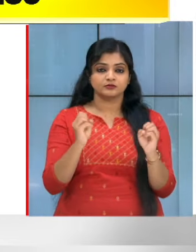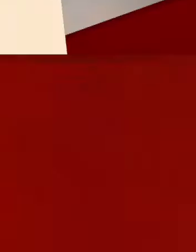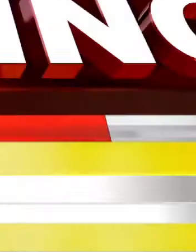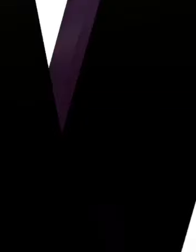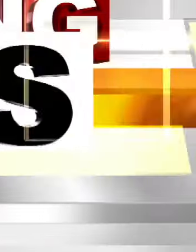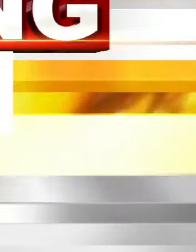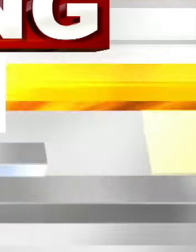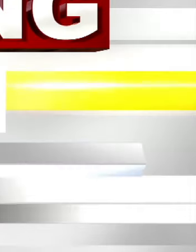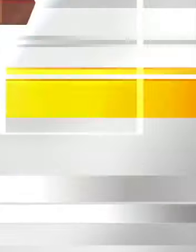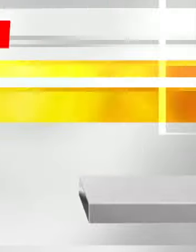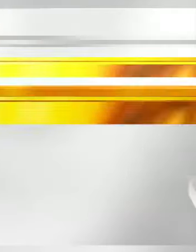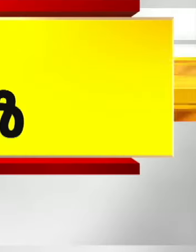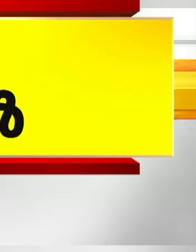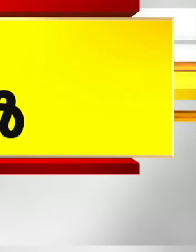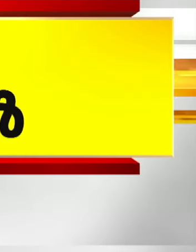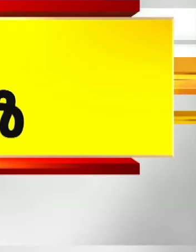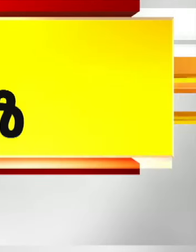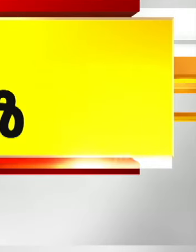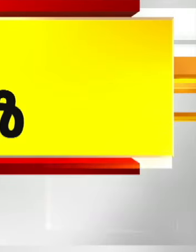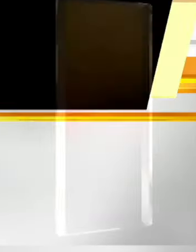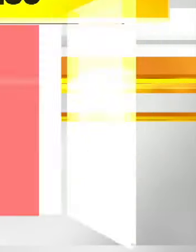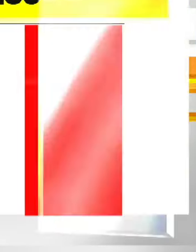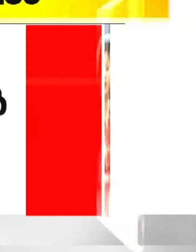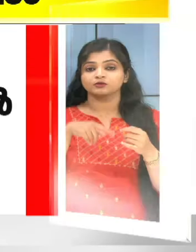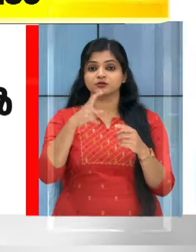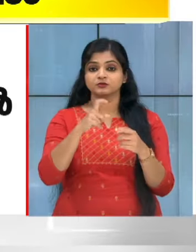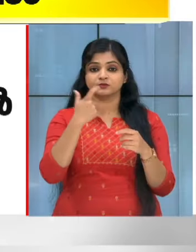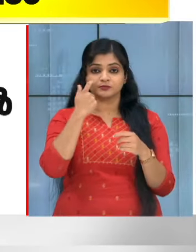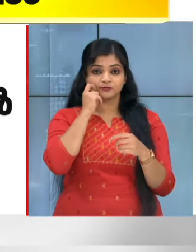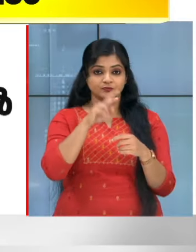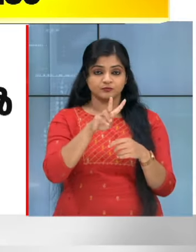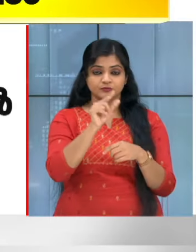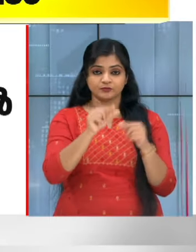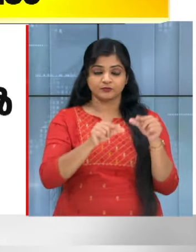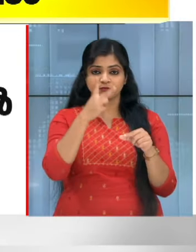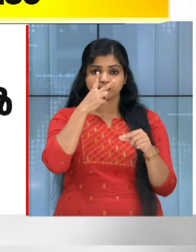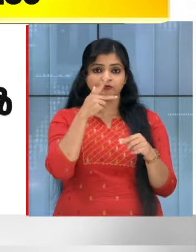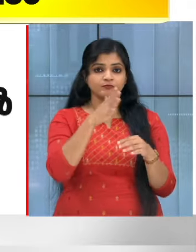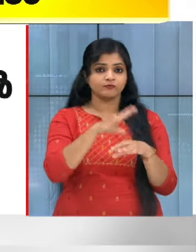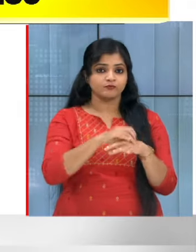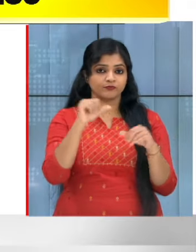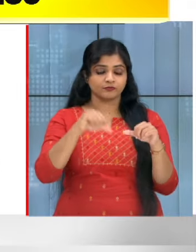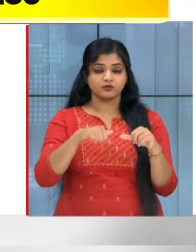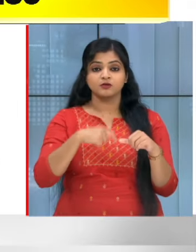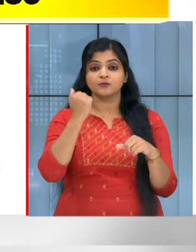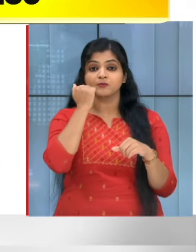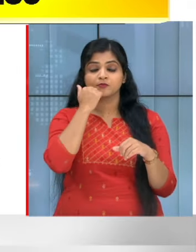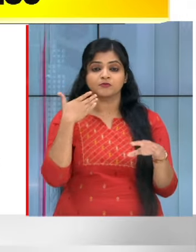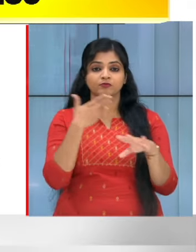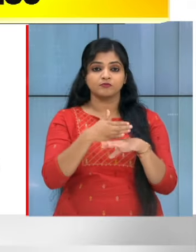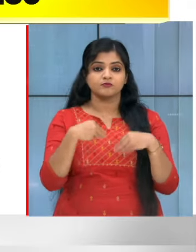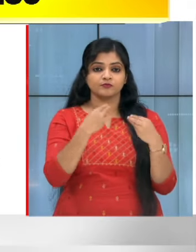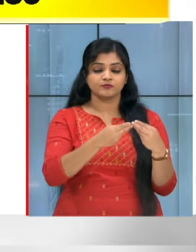സംഘം ആളുകൾ ഈ സൂര്യലാലിനെയും ചന്ദ്രലാലിനെയും തിരക്കി വീട്ടിൽ വരികയും ഇവരെ കാണാത്ത ദേഷ്യത്തിൽ അമ്മയെ ആക്രമിക്കുകയും ചെയ്തത്. ഈ അക്രമത്തിലാണ്